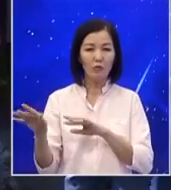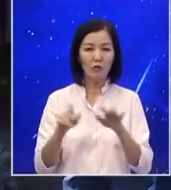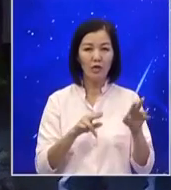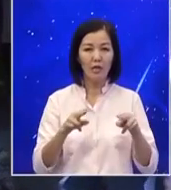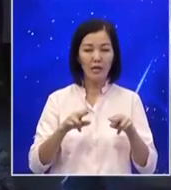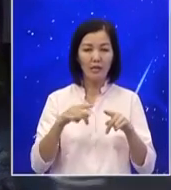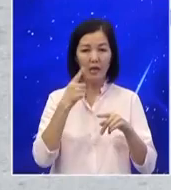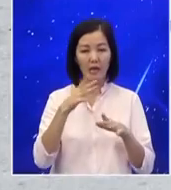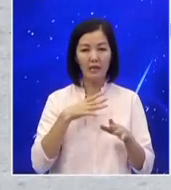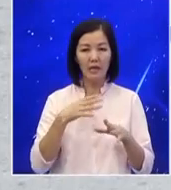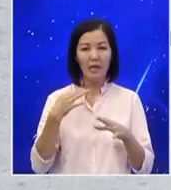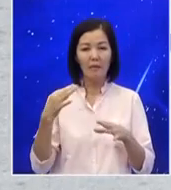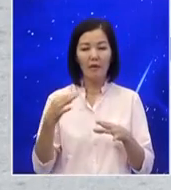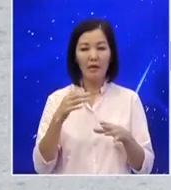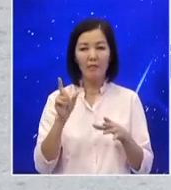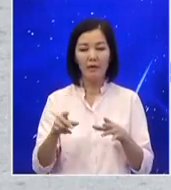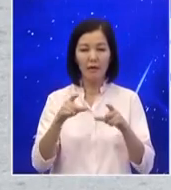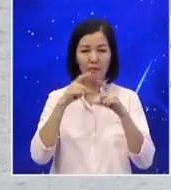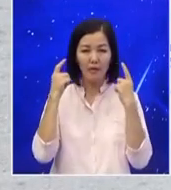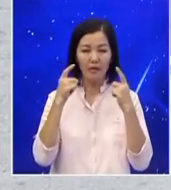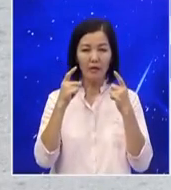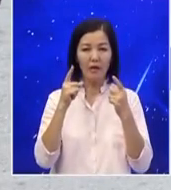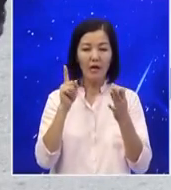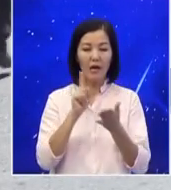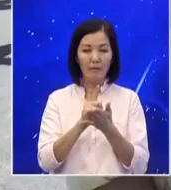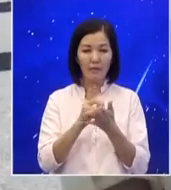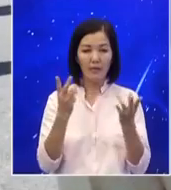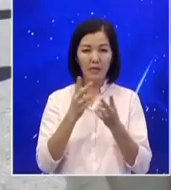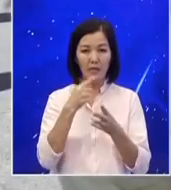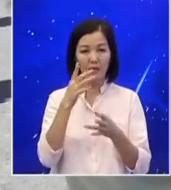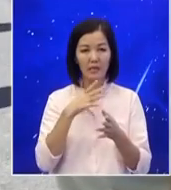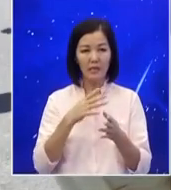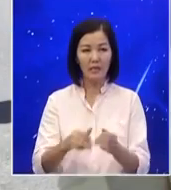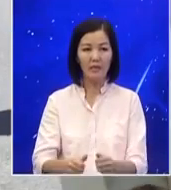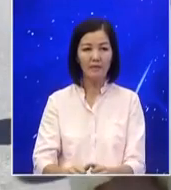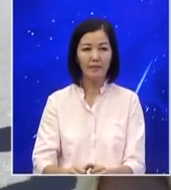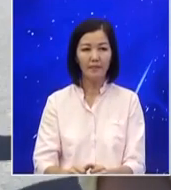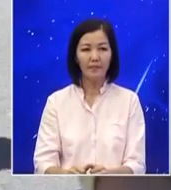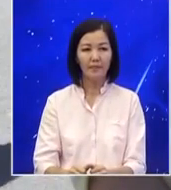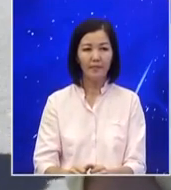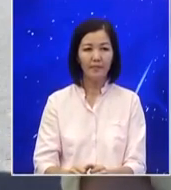салды. Көшеде бейқам жүргендерге де бетперде тәртібін ұмытпауды ескертті.